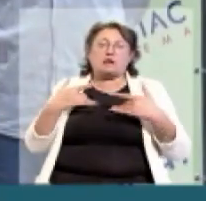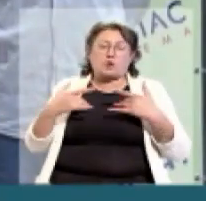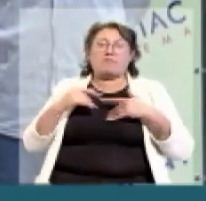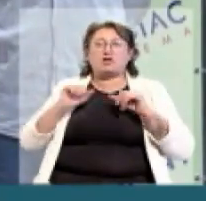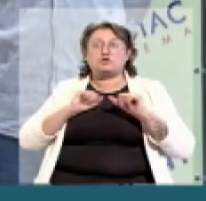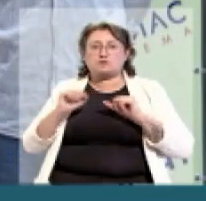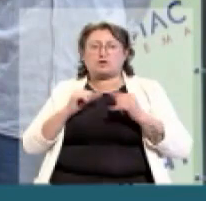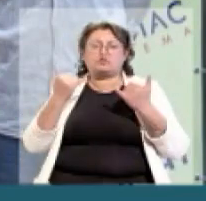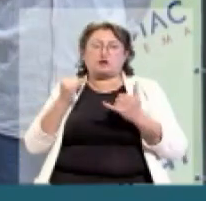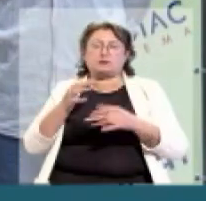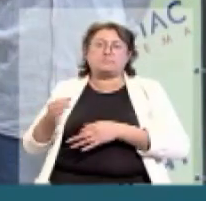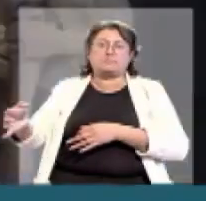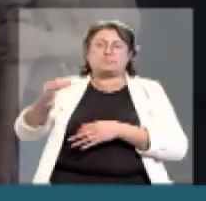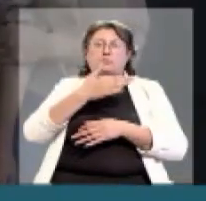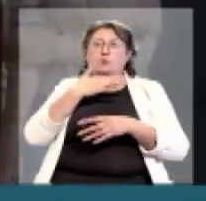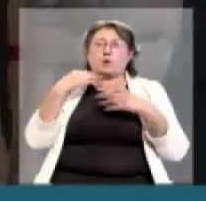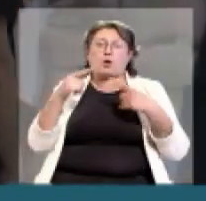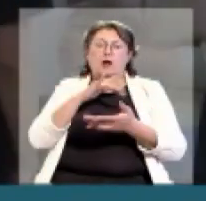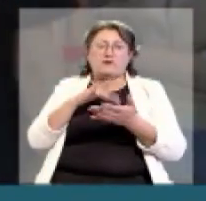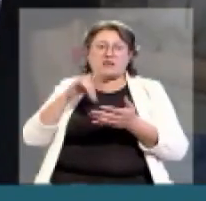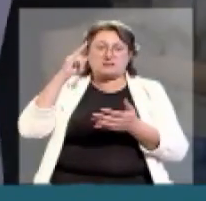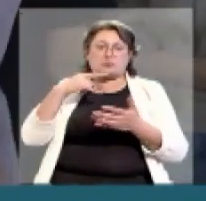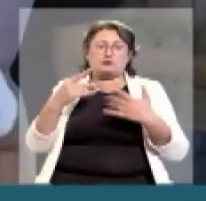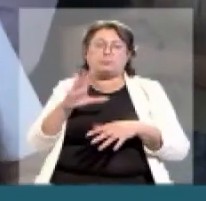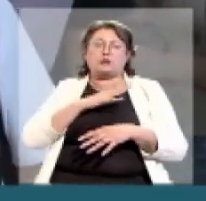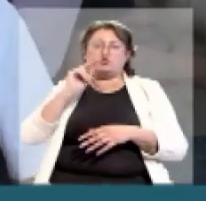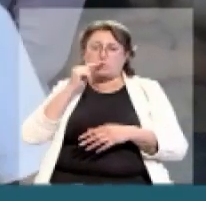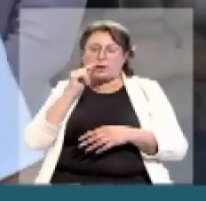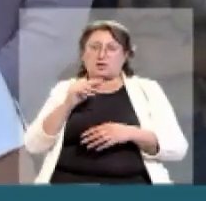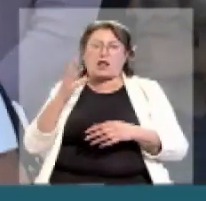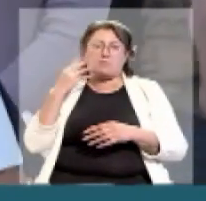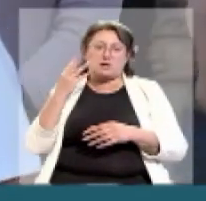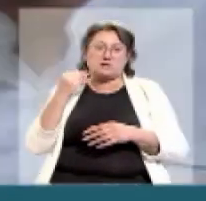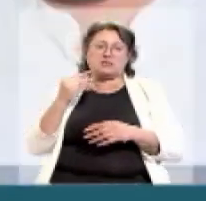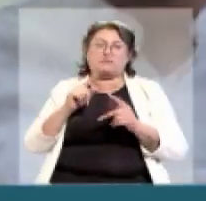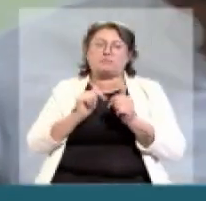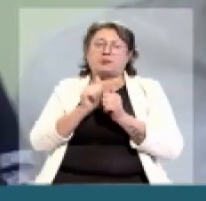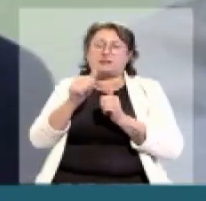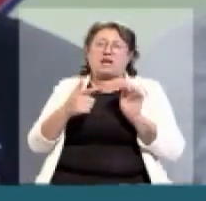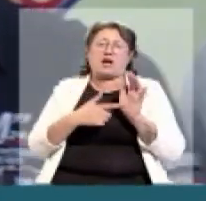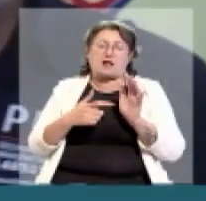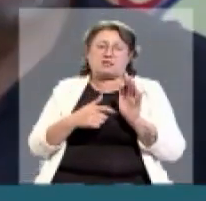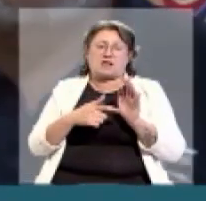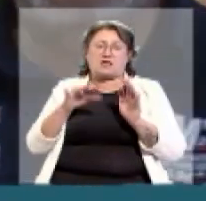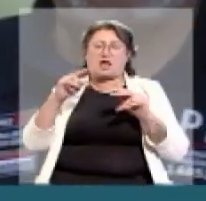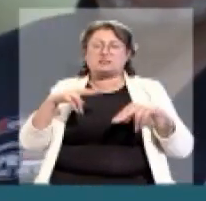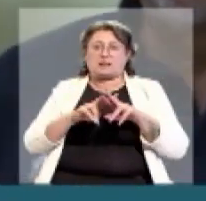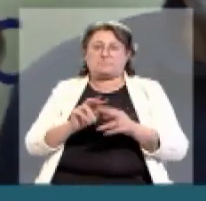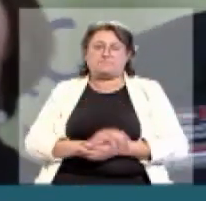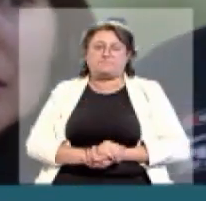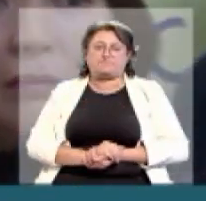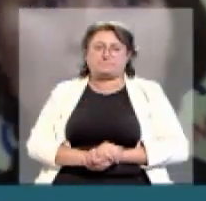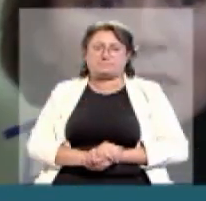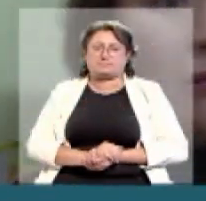актеров, режиссер сейчас объезжают много городов Казахстана. Уже были в Шымкенте, Алматы, впереди Караганда и Астана.